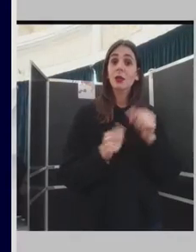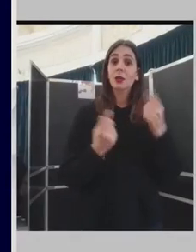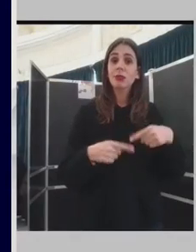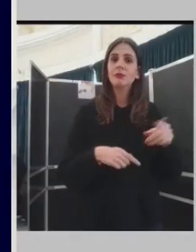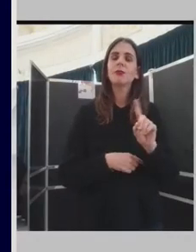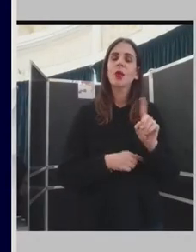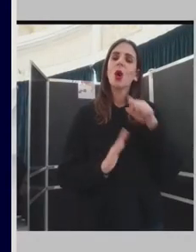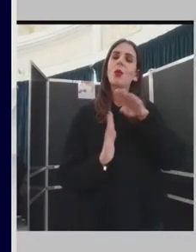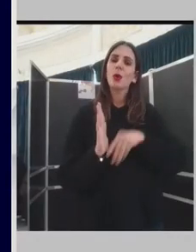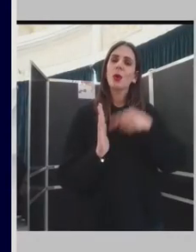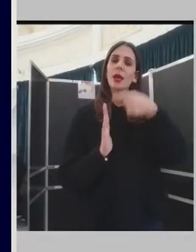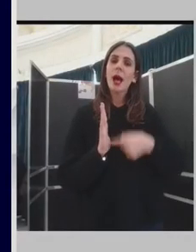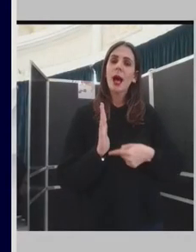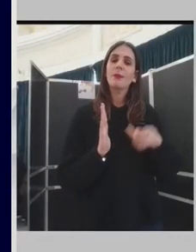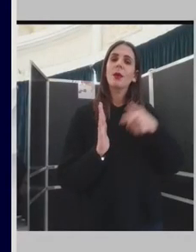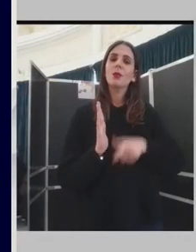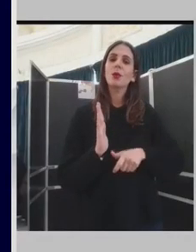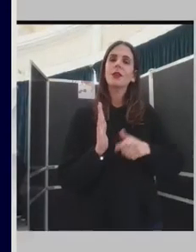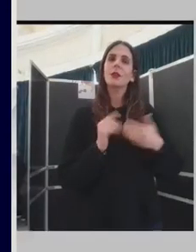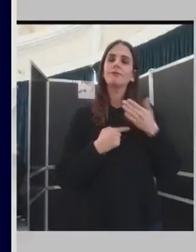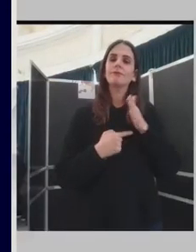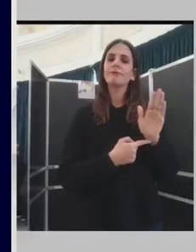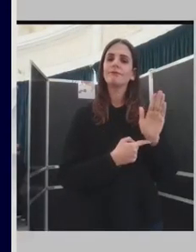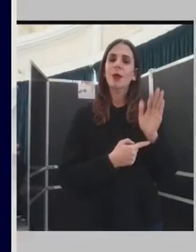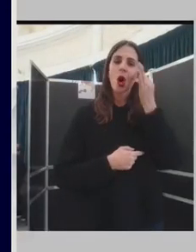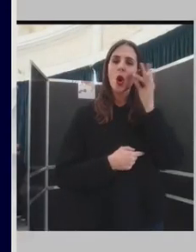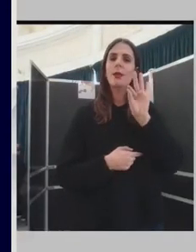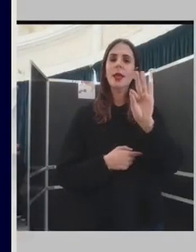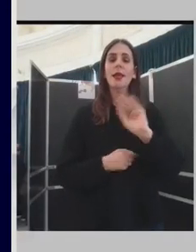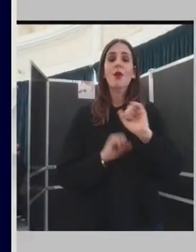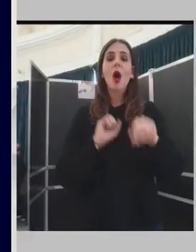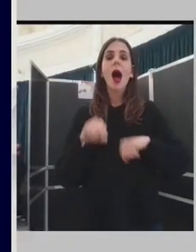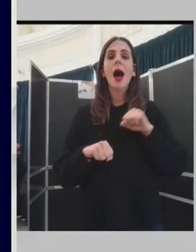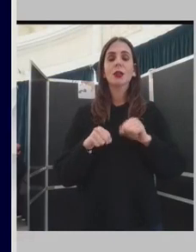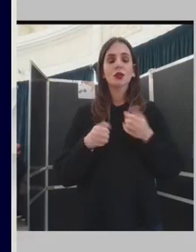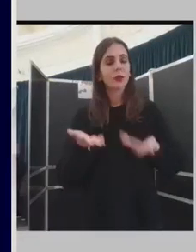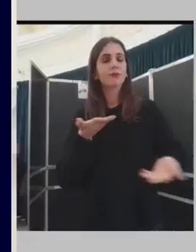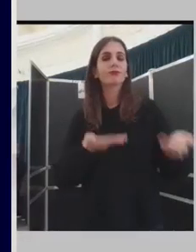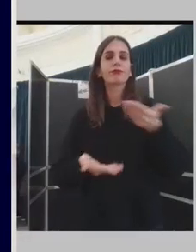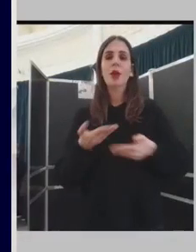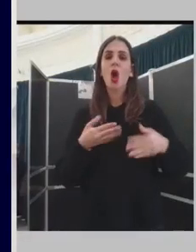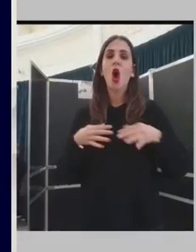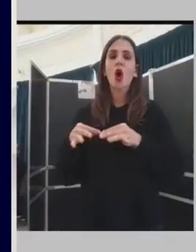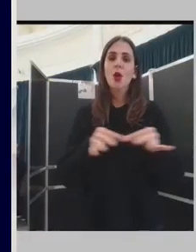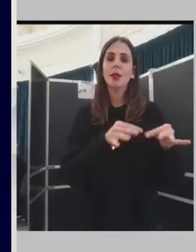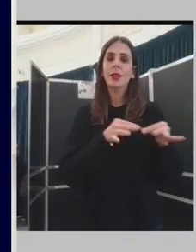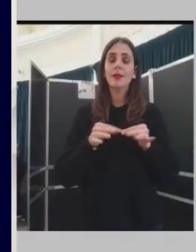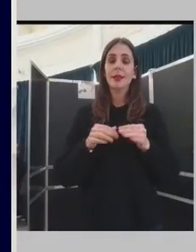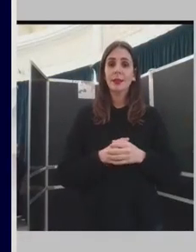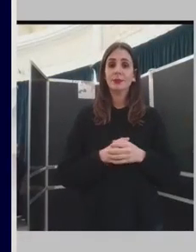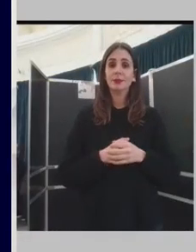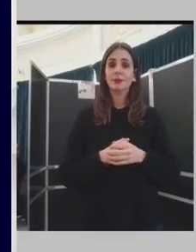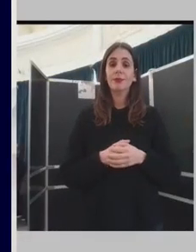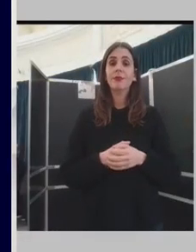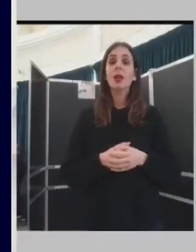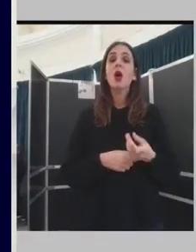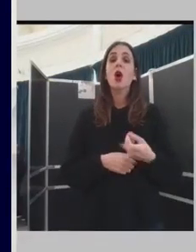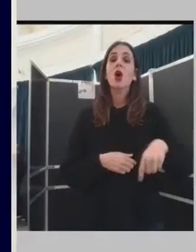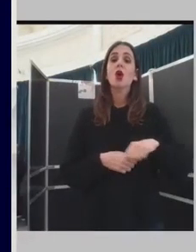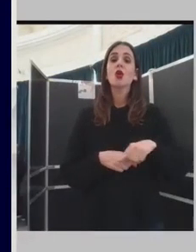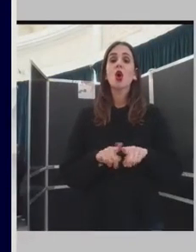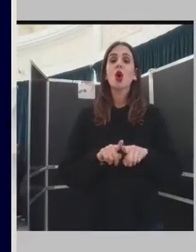cioè indica un obiettivo di azioni condivise. Questo è il senso dei tanti accordi che come amministrazione